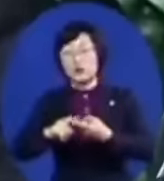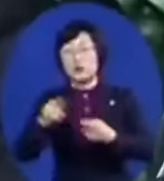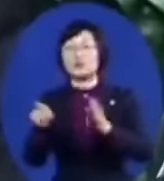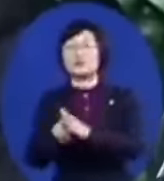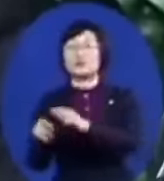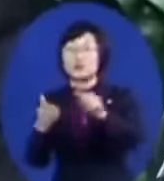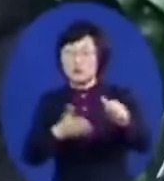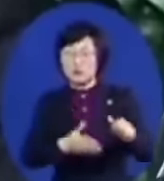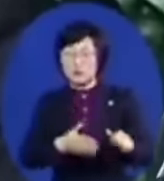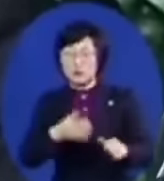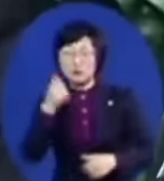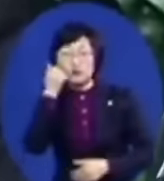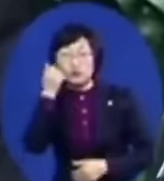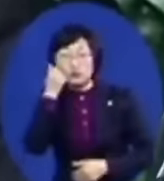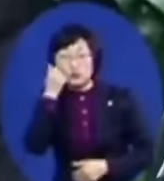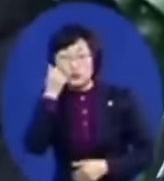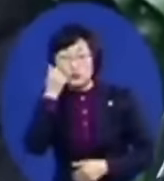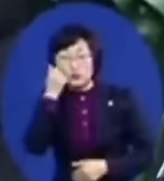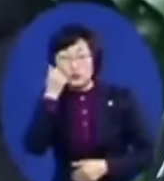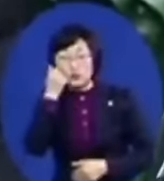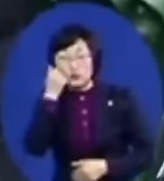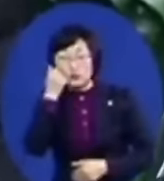누구시지요?